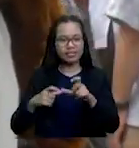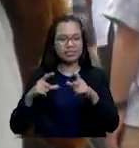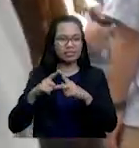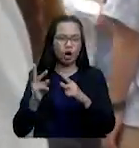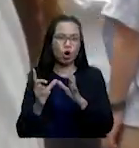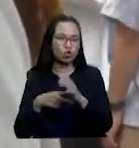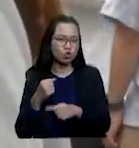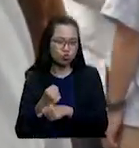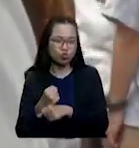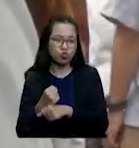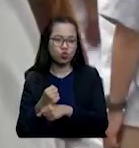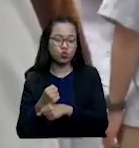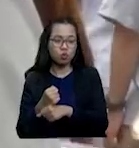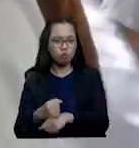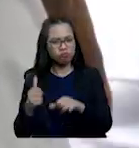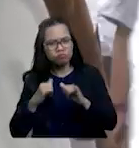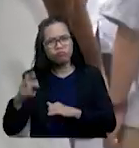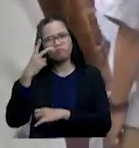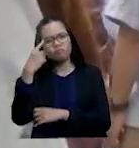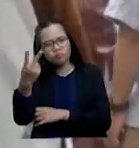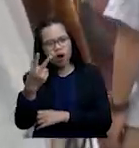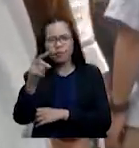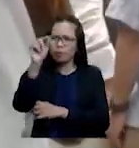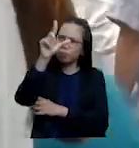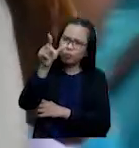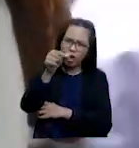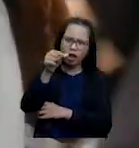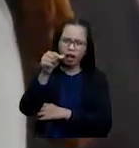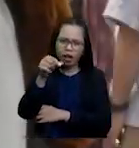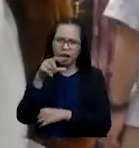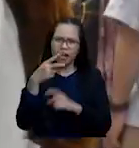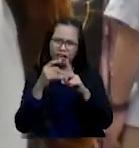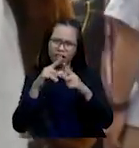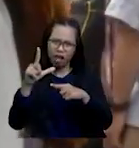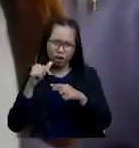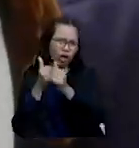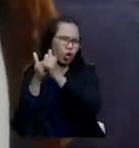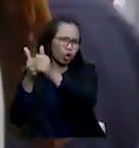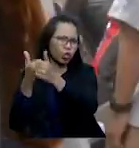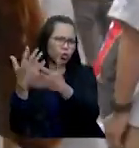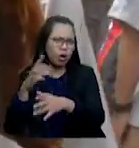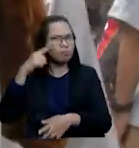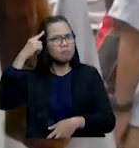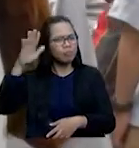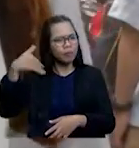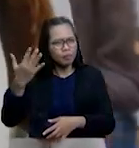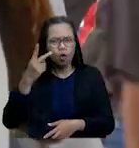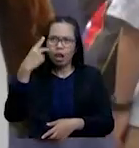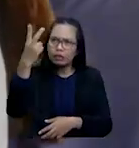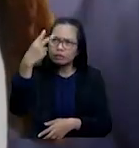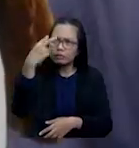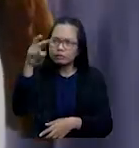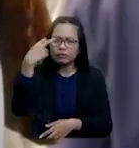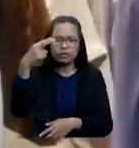Jadi di sana udah melihat hilal, lihat bulan. Jadi kami ya udah ikut mereka karena mereka sudah rutin melihat bulan itu